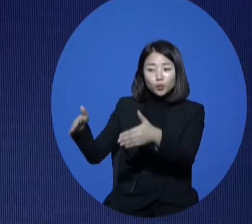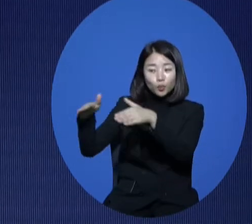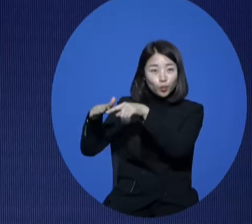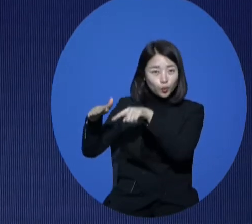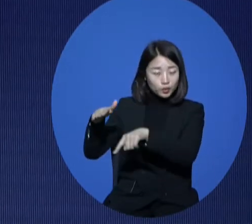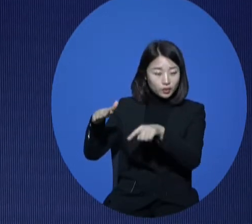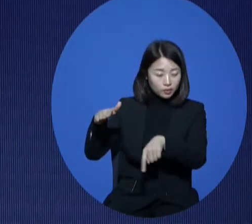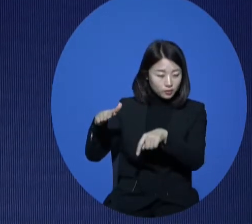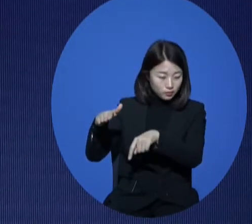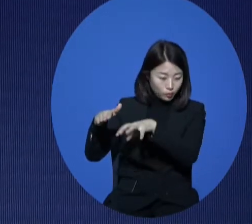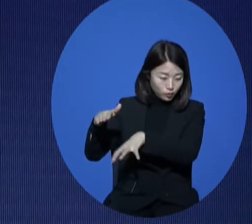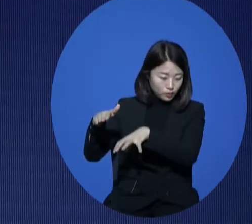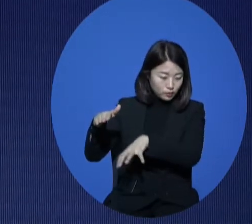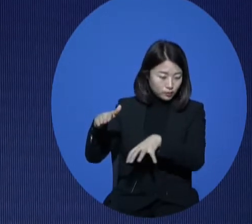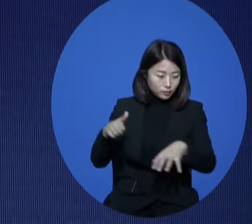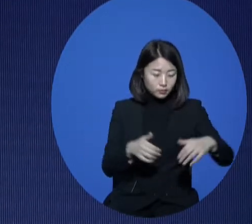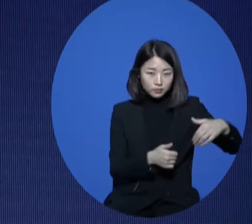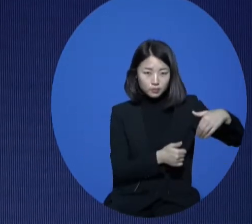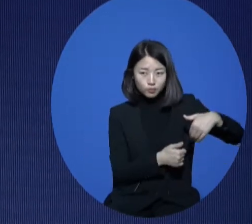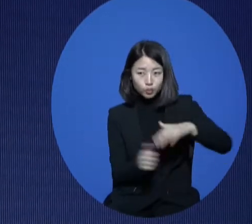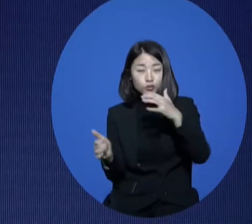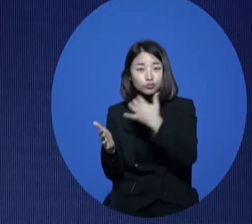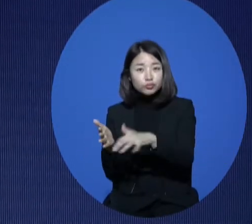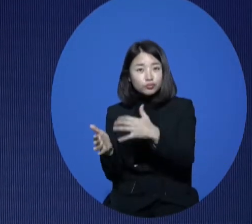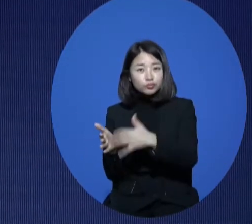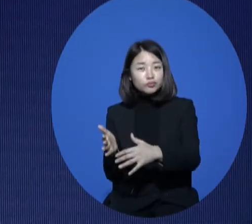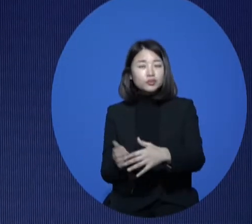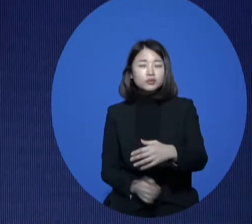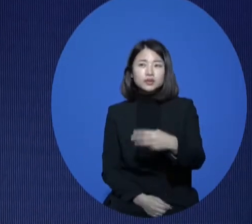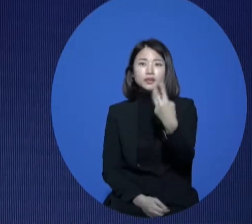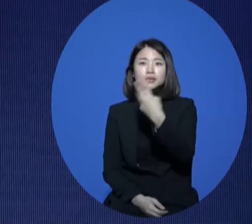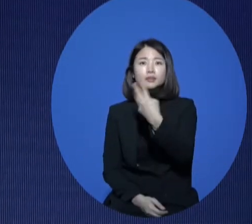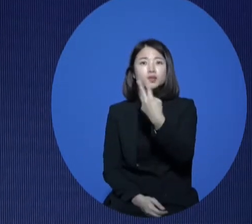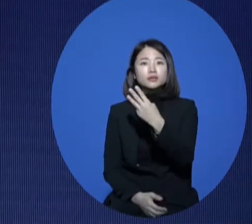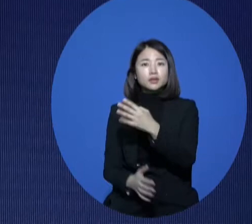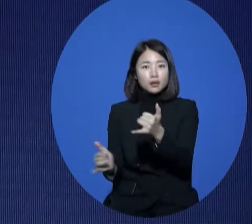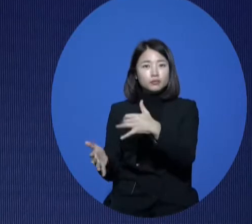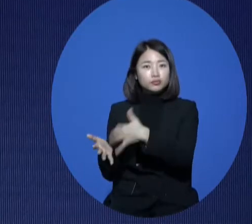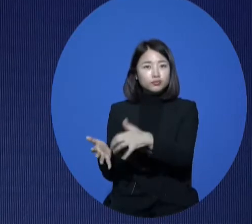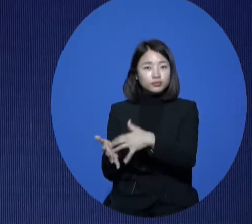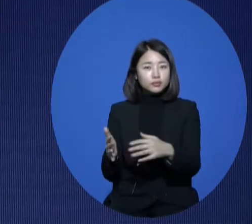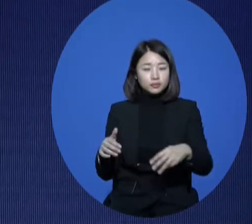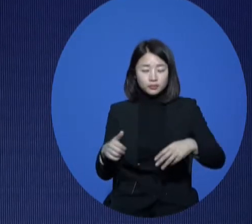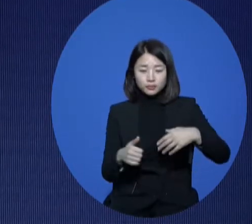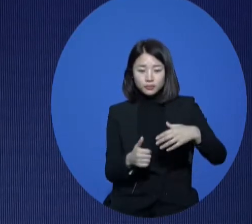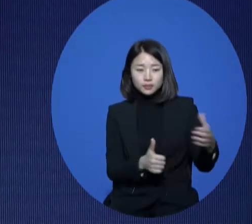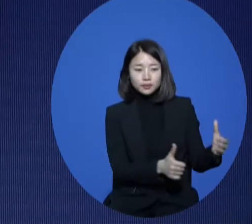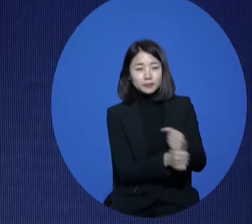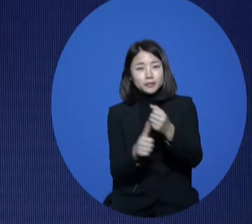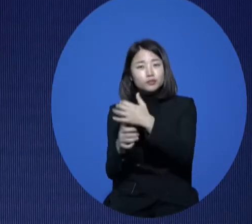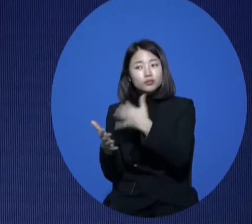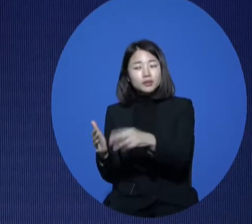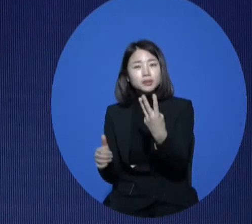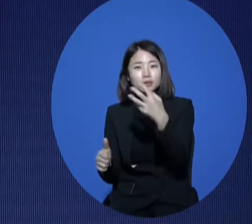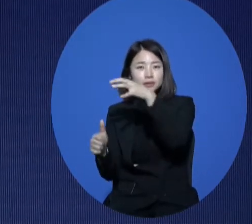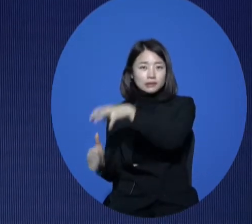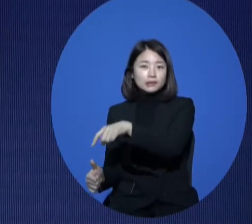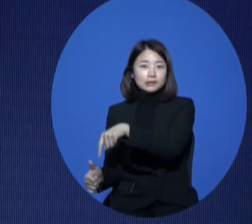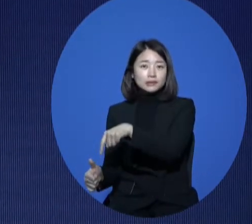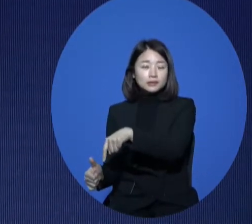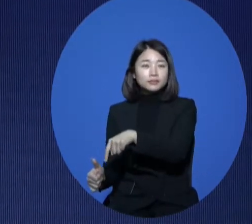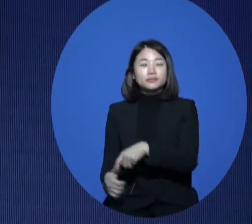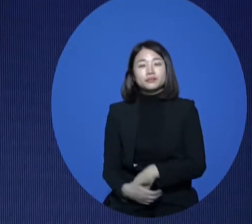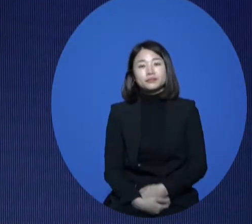문해원, 은혜원이라는 데가 있는데 한 3천여 명이 88 올림픽 때에 그때 수용이 됐습니다.